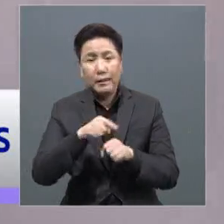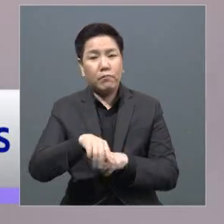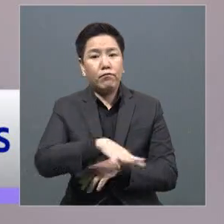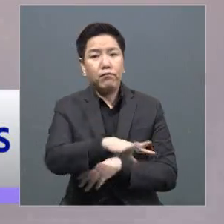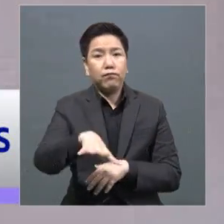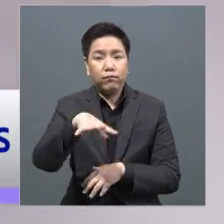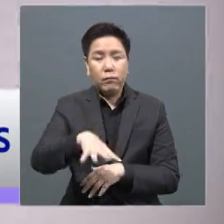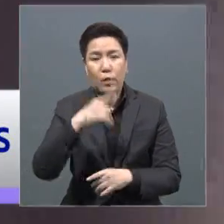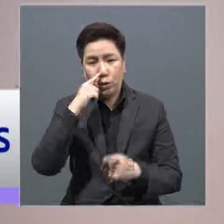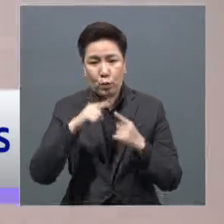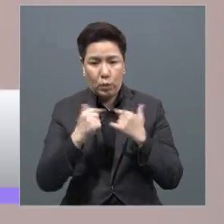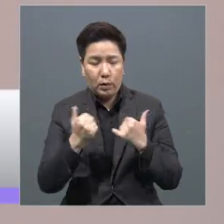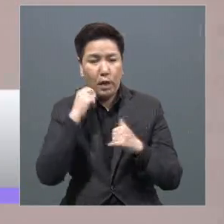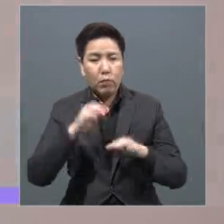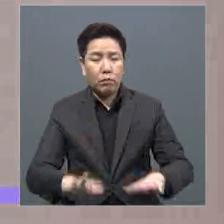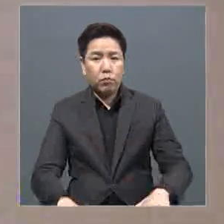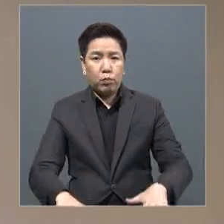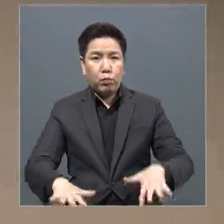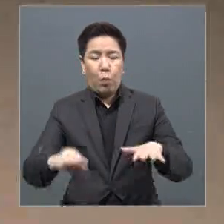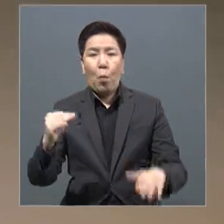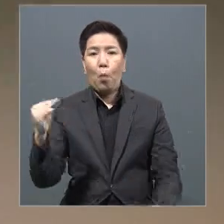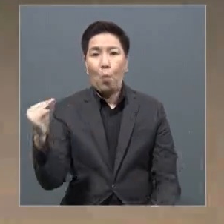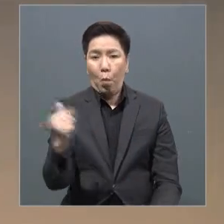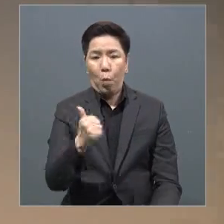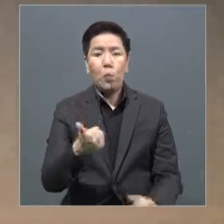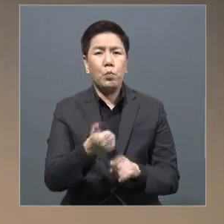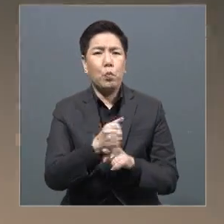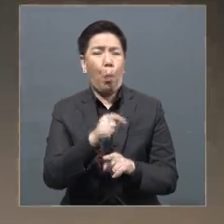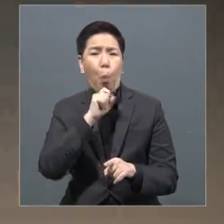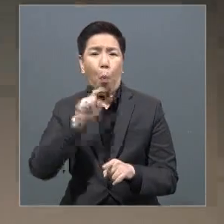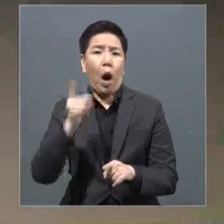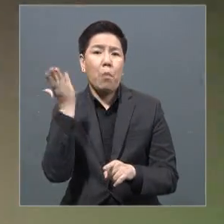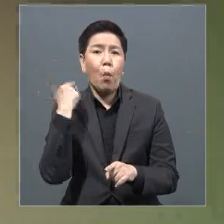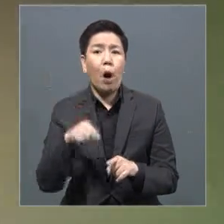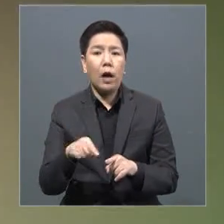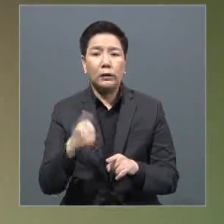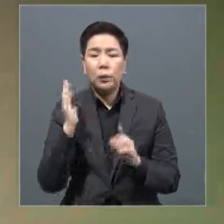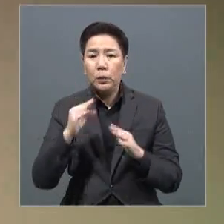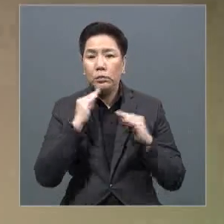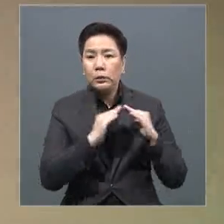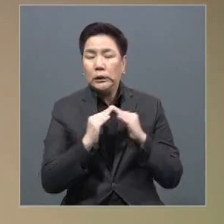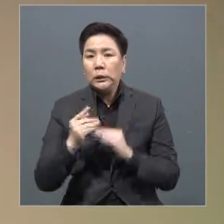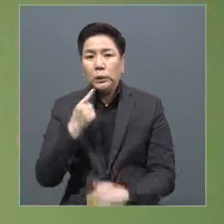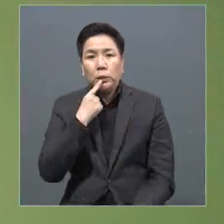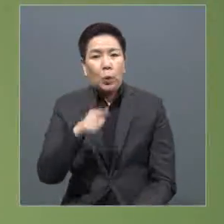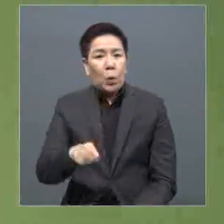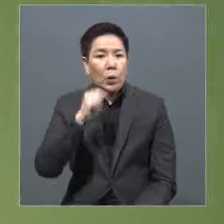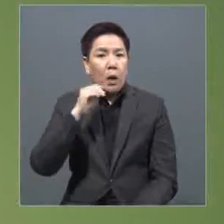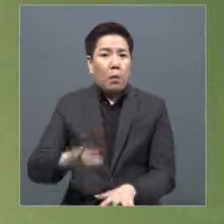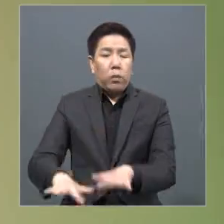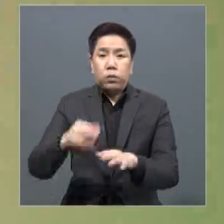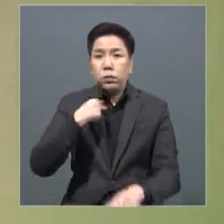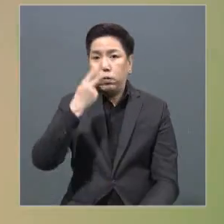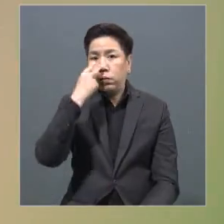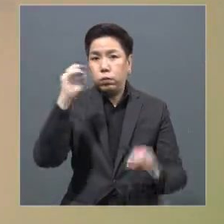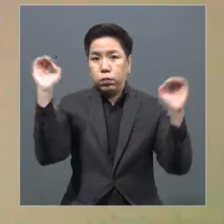ค่ะและน้ำเนี่ยก็เพิ่มสูงขึ้นอย่างรวดเร็วจากเมื่อวานนี้ด้วยหลายคนค่ะชาวบ้านเองก็บอกแบบนี้ค่ะไม่เคย